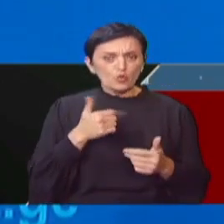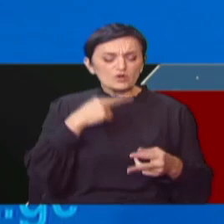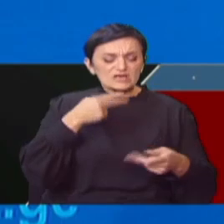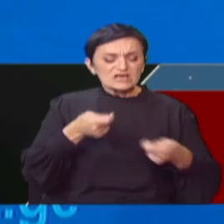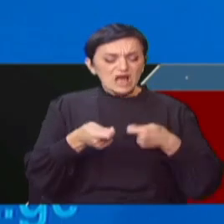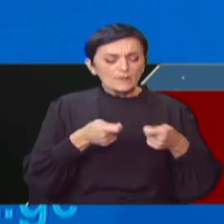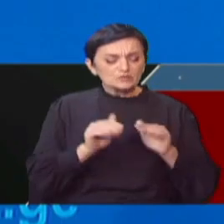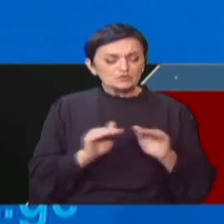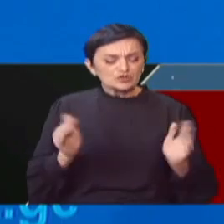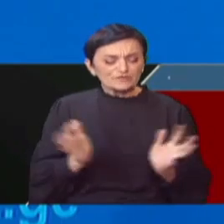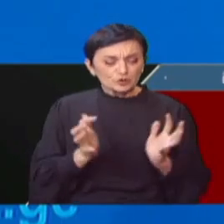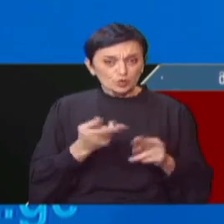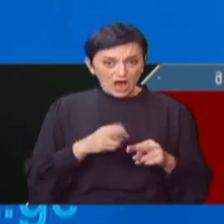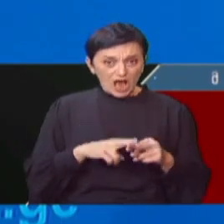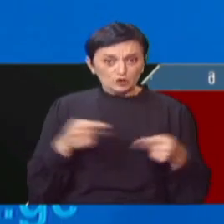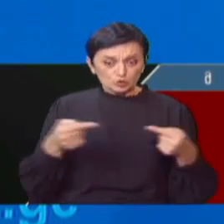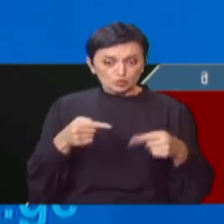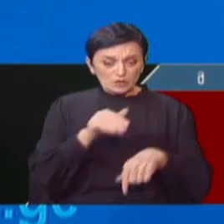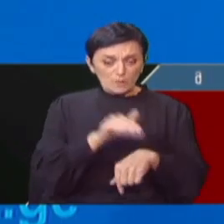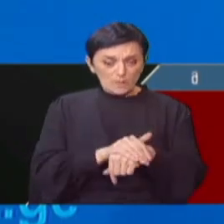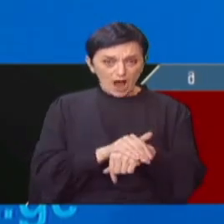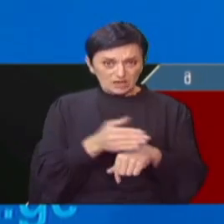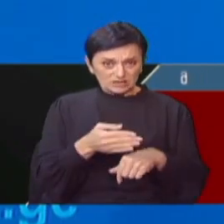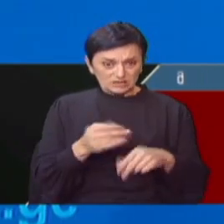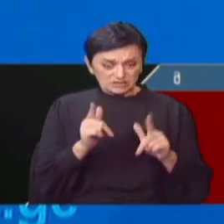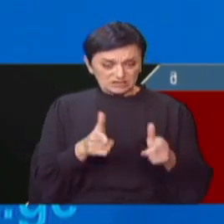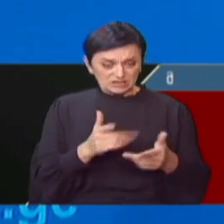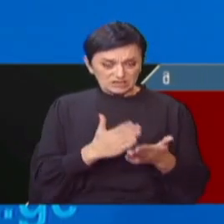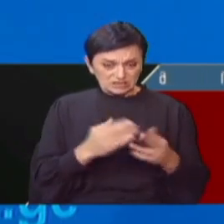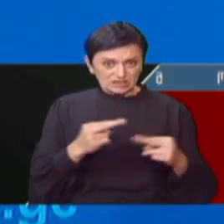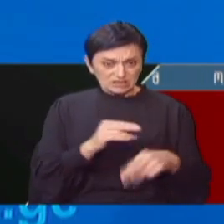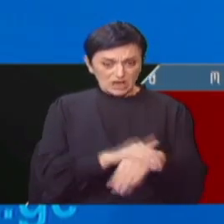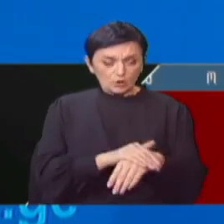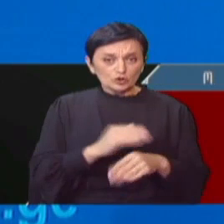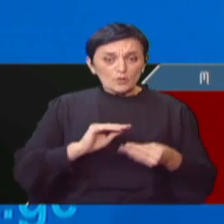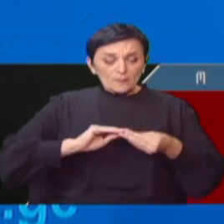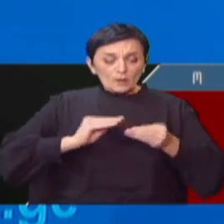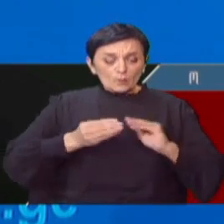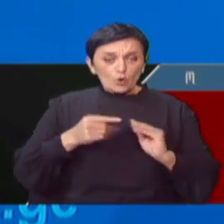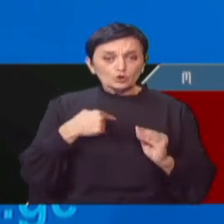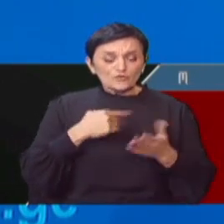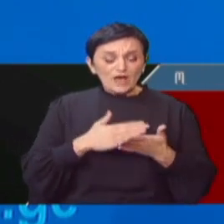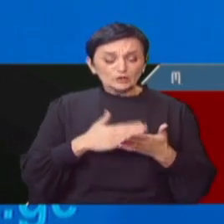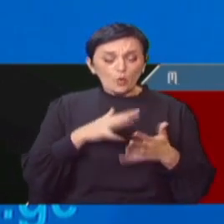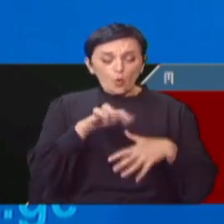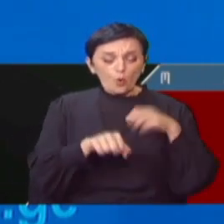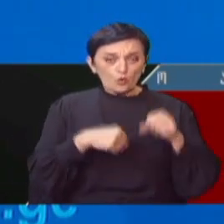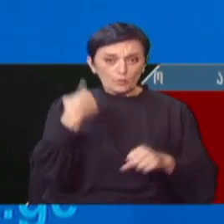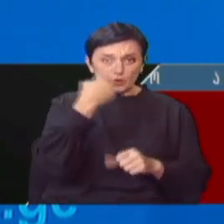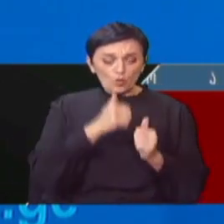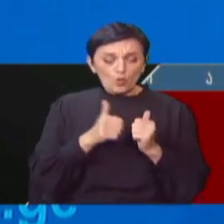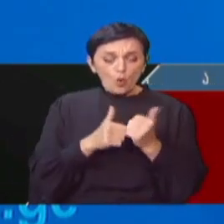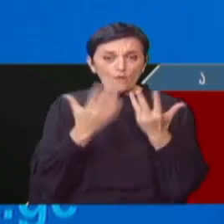უნდა მშვიდობას. Ზუსტადაც ეს ფაქტი არის დასტური, რომ ჩვენ ის გამოწვევები, რომელიც გვაქვს ოკუპაციის სახით, არის